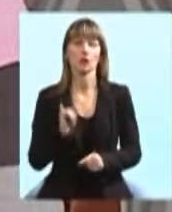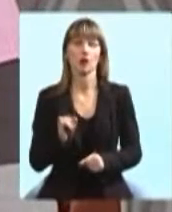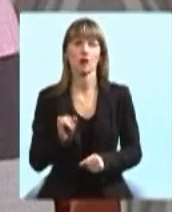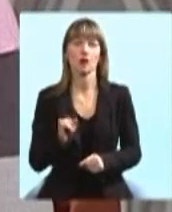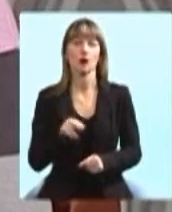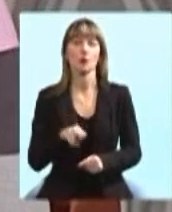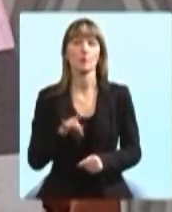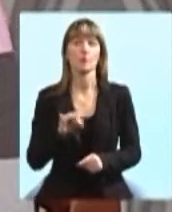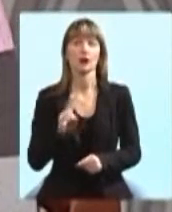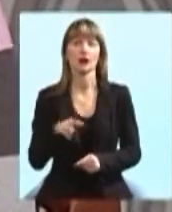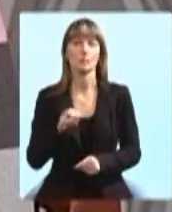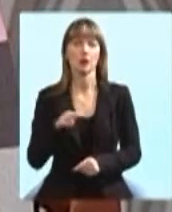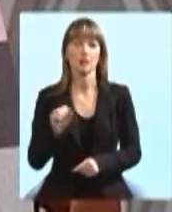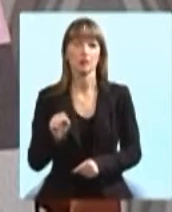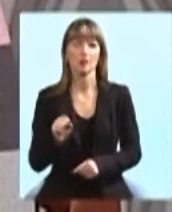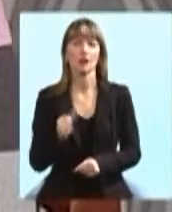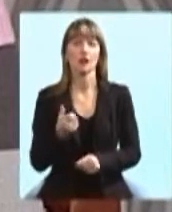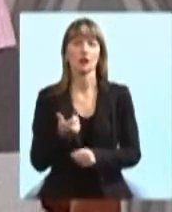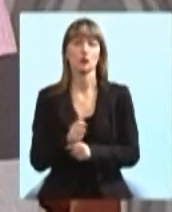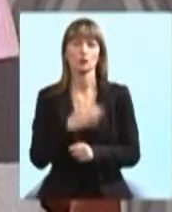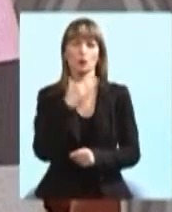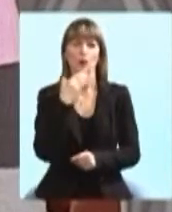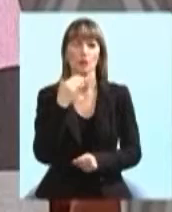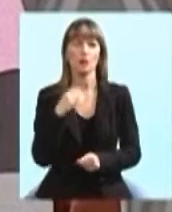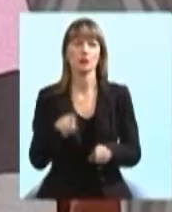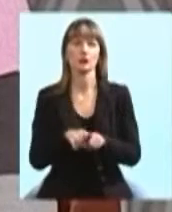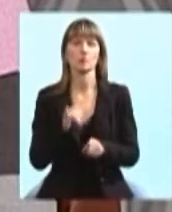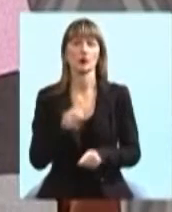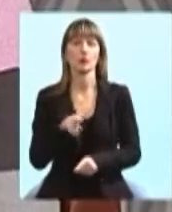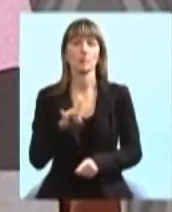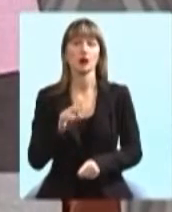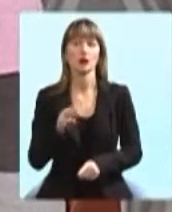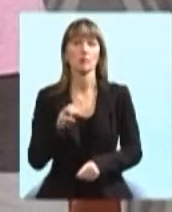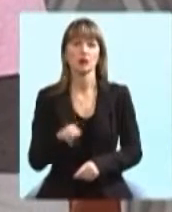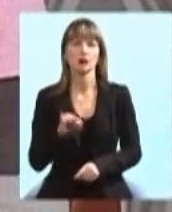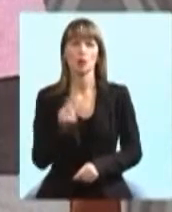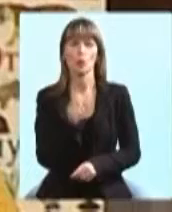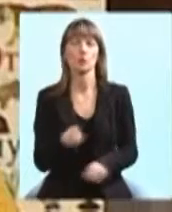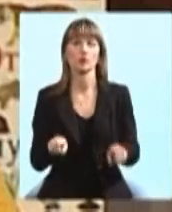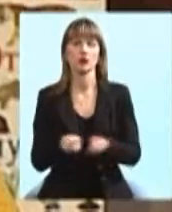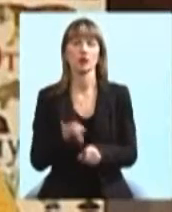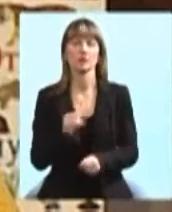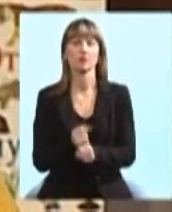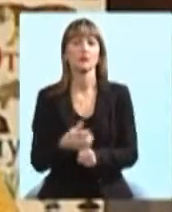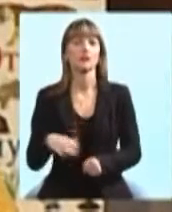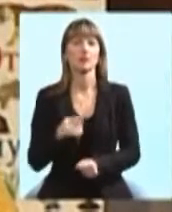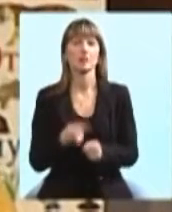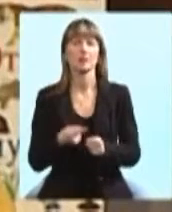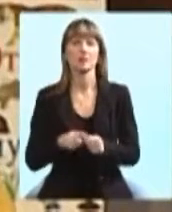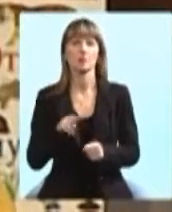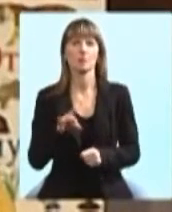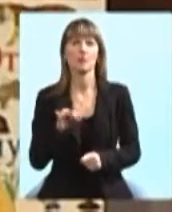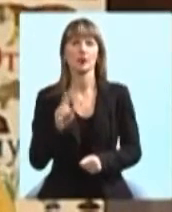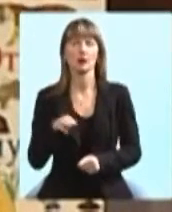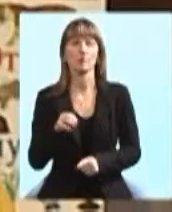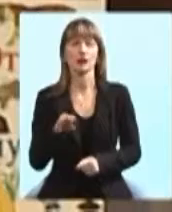прикмету. Ну і дуже-дуже таких багато прикмет і забобонів, власне, людство і створюється. До речі, як ти вважаєш, а оці всі прикмети, забобони, оці